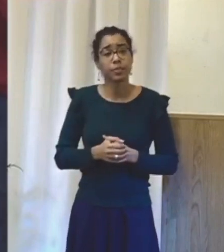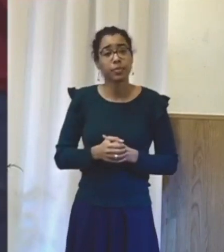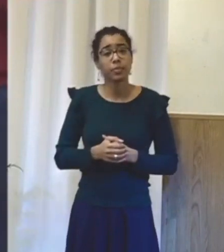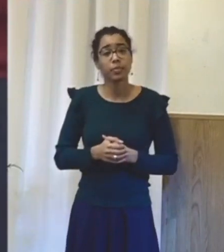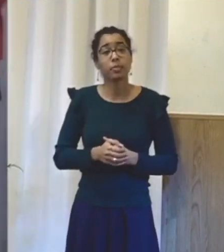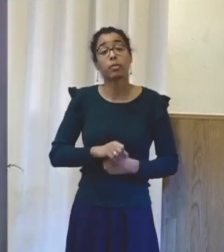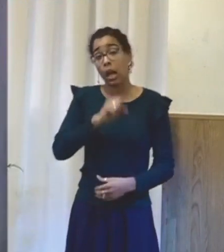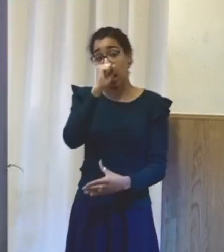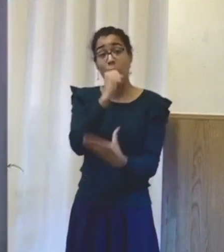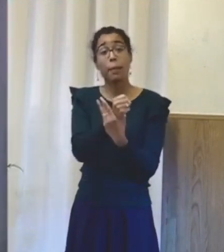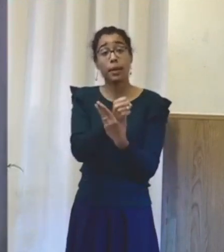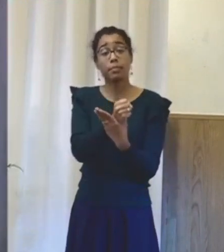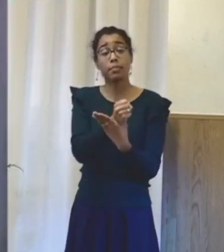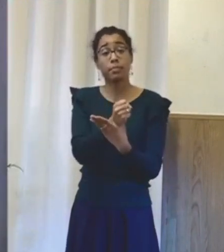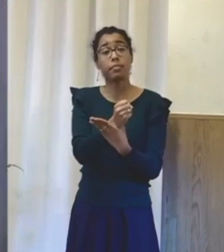Abraham